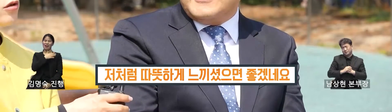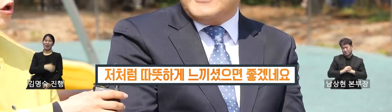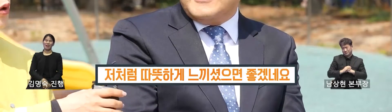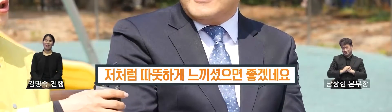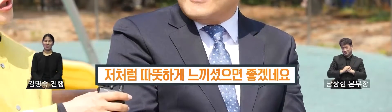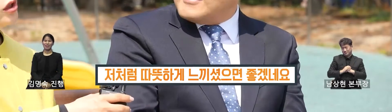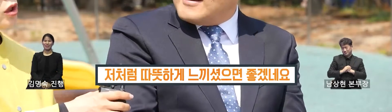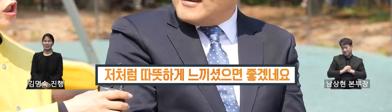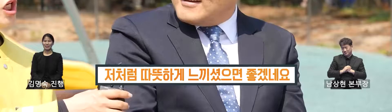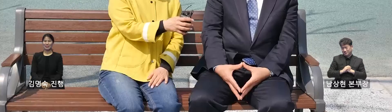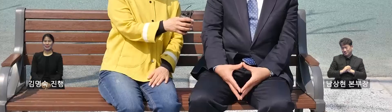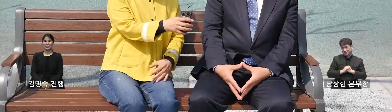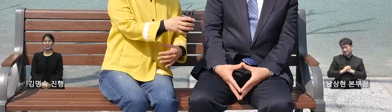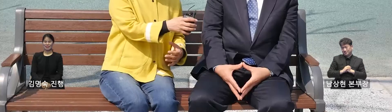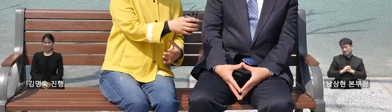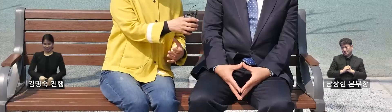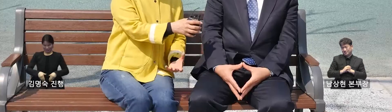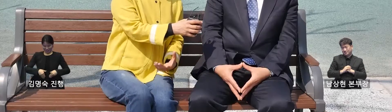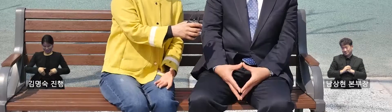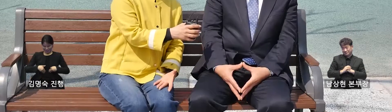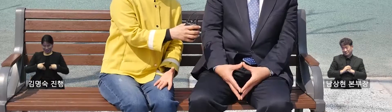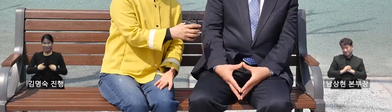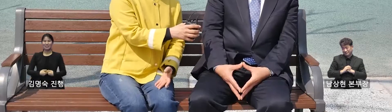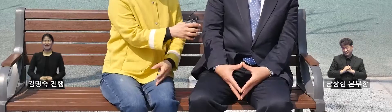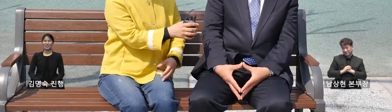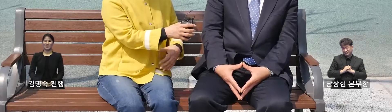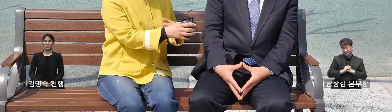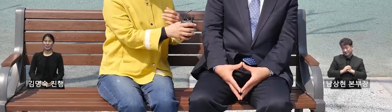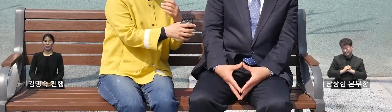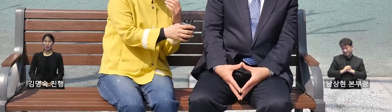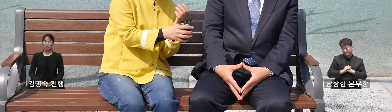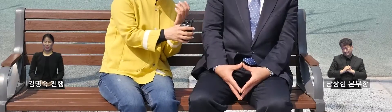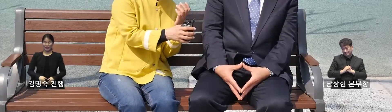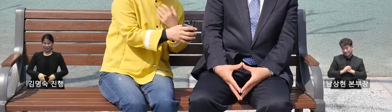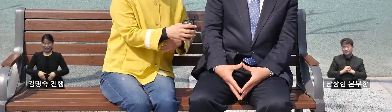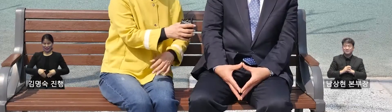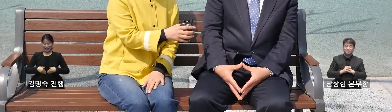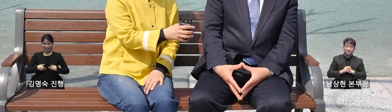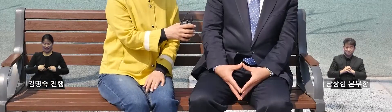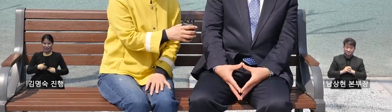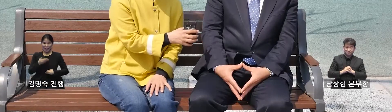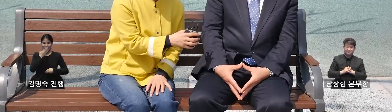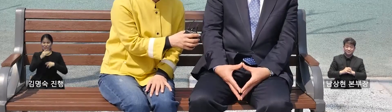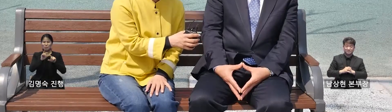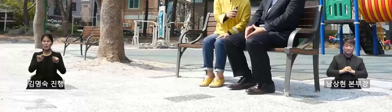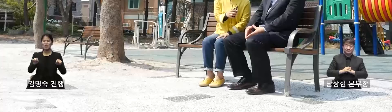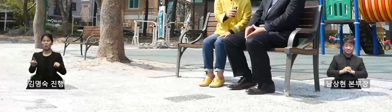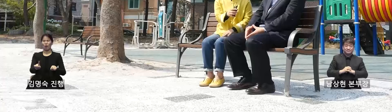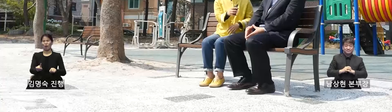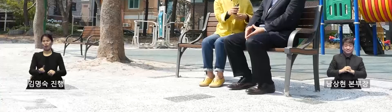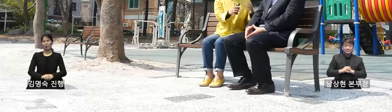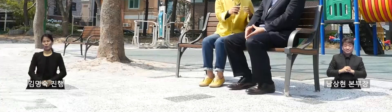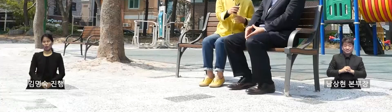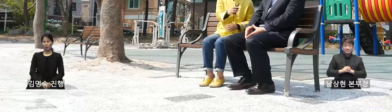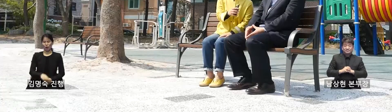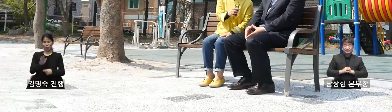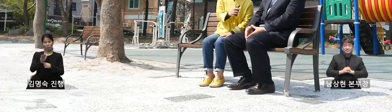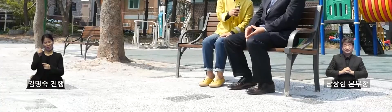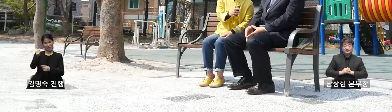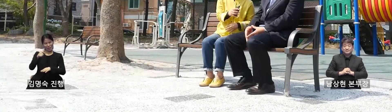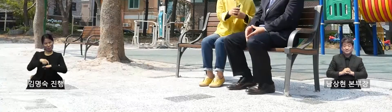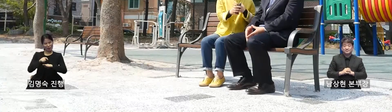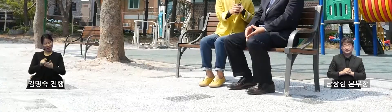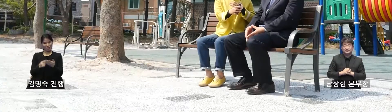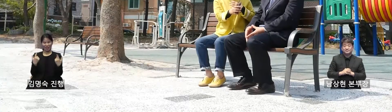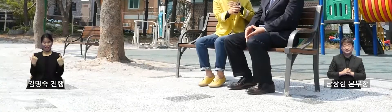네네네. 그러면 그 따뜻한 오늘 그 따뜻한 음식이 어떤 건지 예, 우리 본부장님의